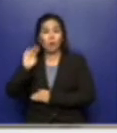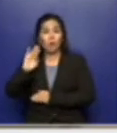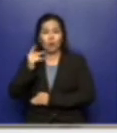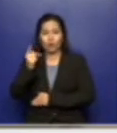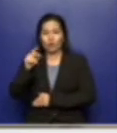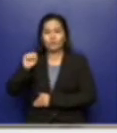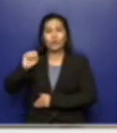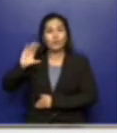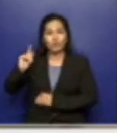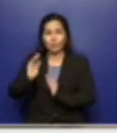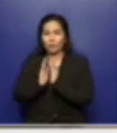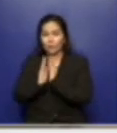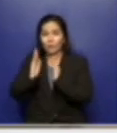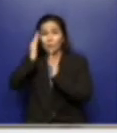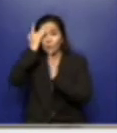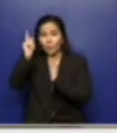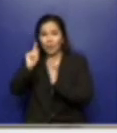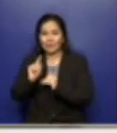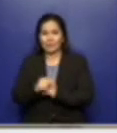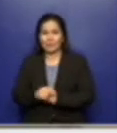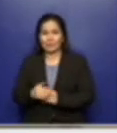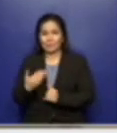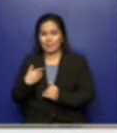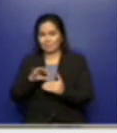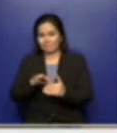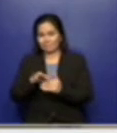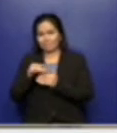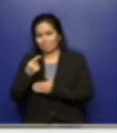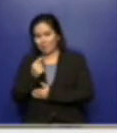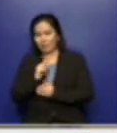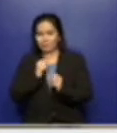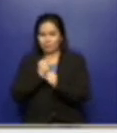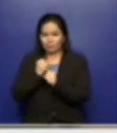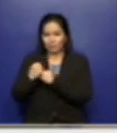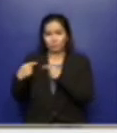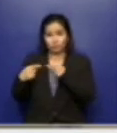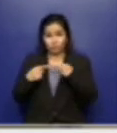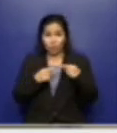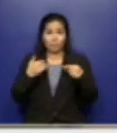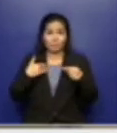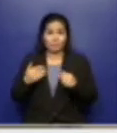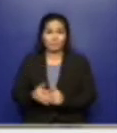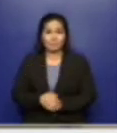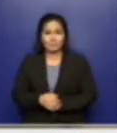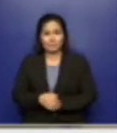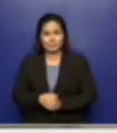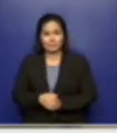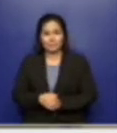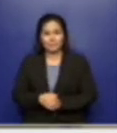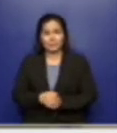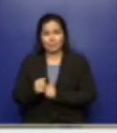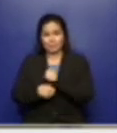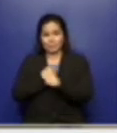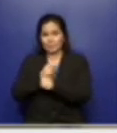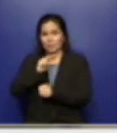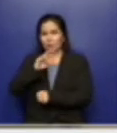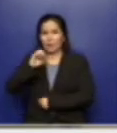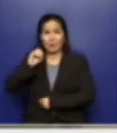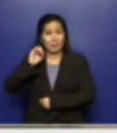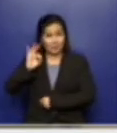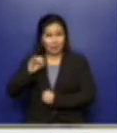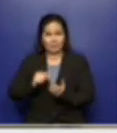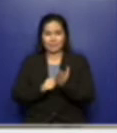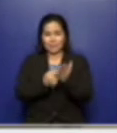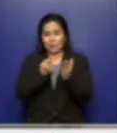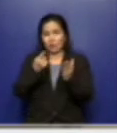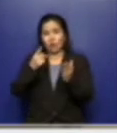ใจนะครับว่าทางคสช.เองก็ได้หยิบเรื่องนี้ขึ้นมาดำเนินการต่อ นะครับเมื่อปี59ก็เสนอคร